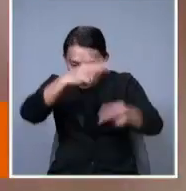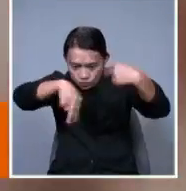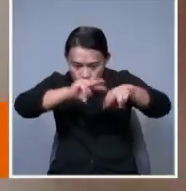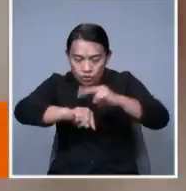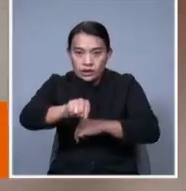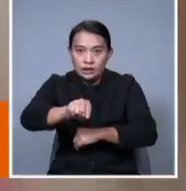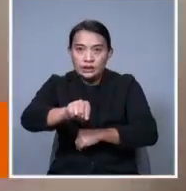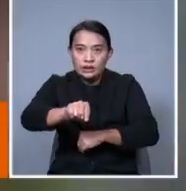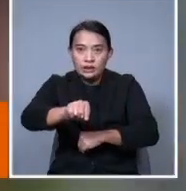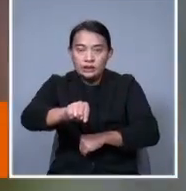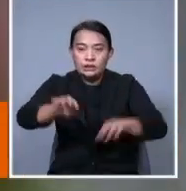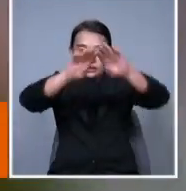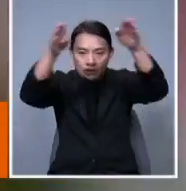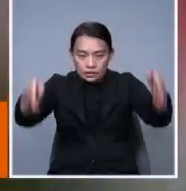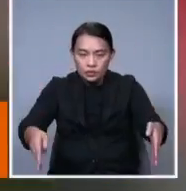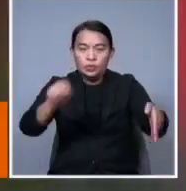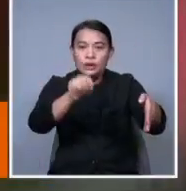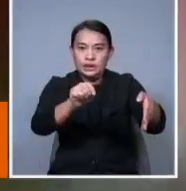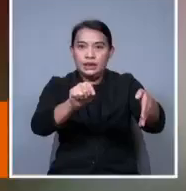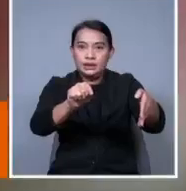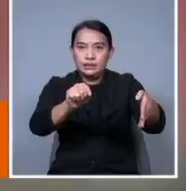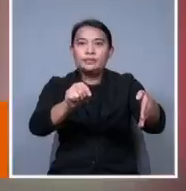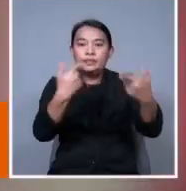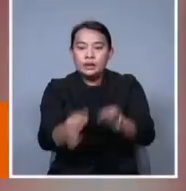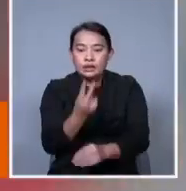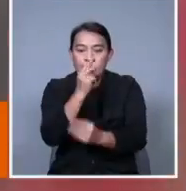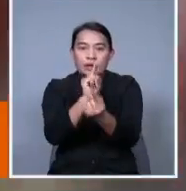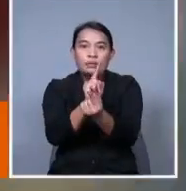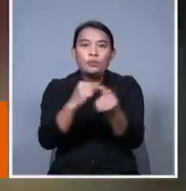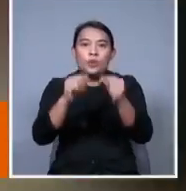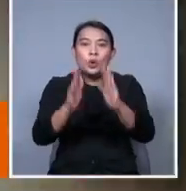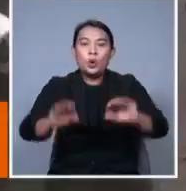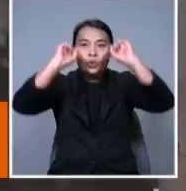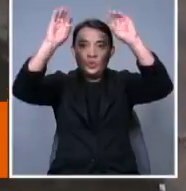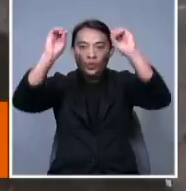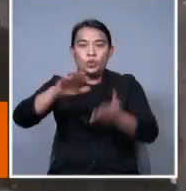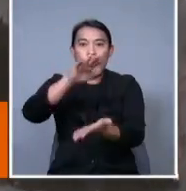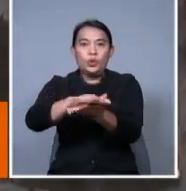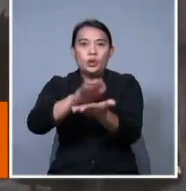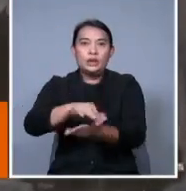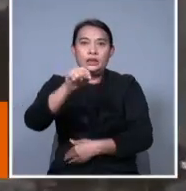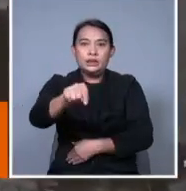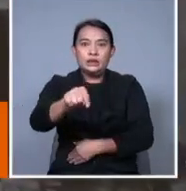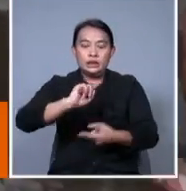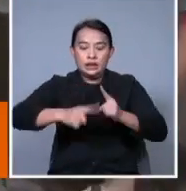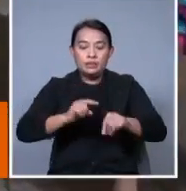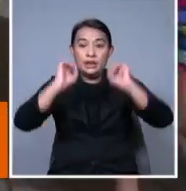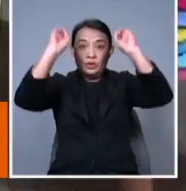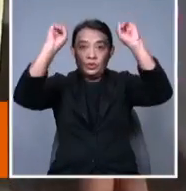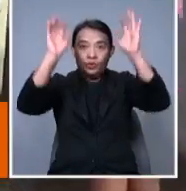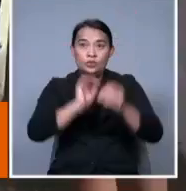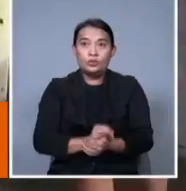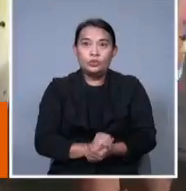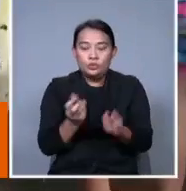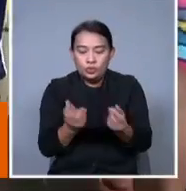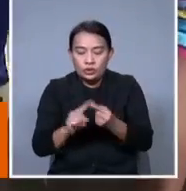ครับจุดที่มีการนำตู้ปันสุกมาตั้งไว้แล้วก็พบกับข้าราชการครูโรงเรียนแห่งหนึ่งซึ่งมากับเพื่อนครูแล้วก็นำ